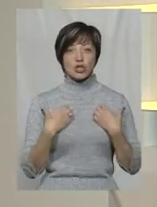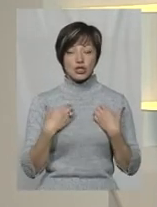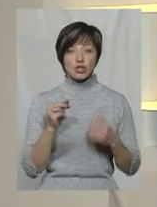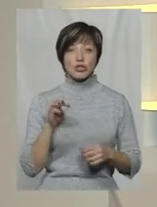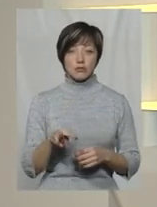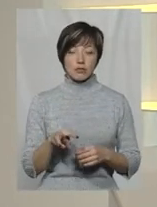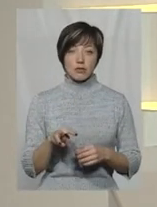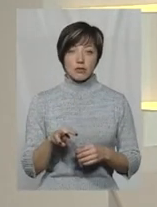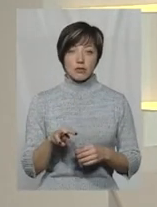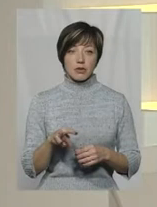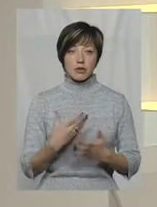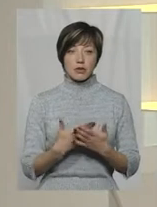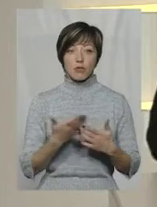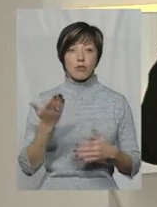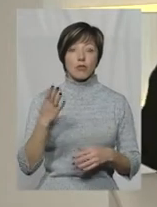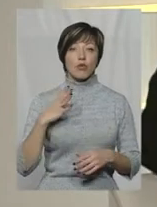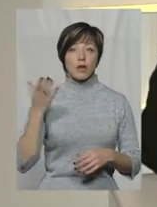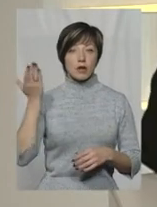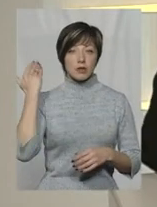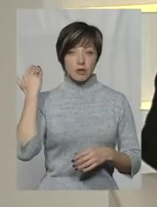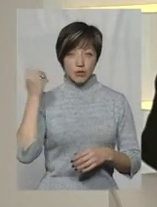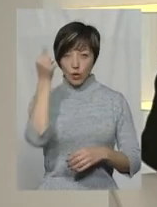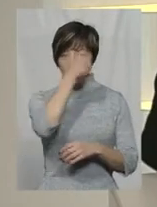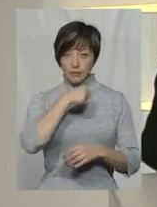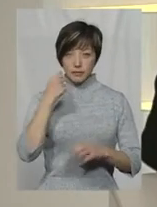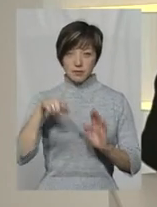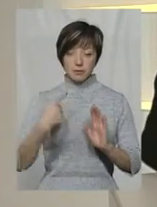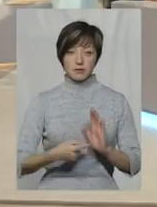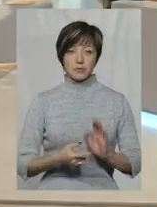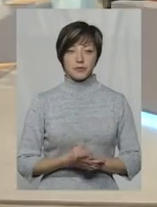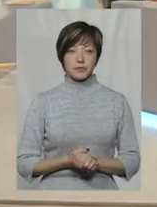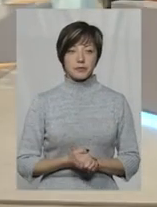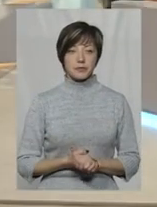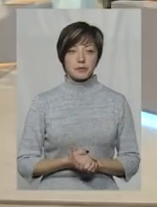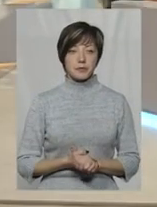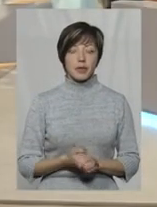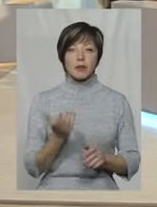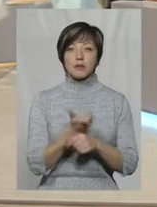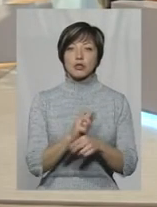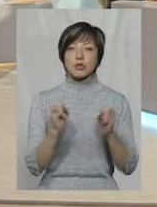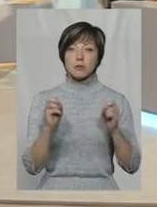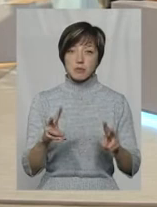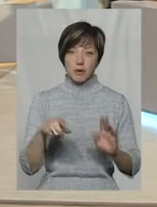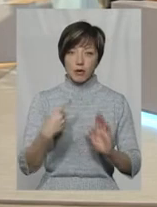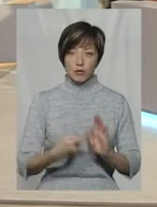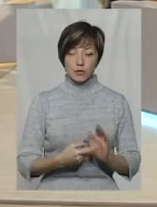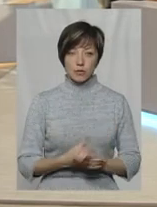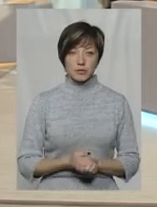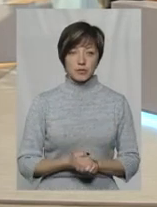страшнішими, ніж були от у попередньому році? Вони несуть якусь більшу небезпеку?